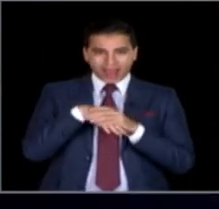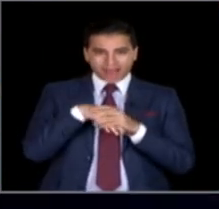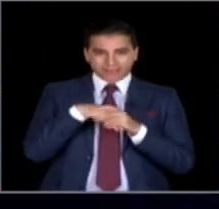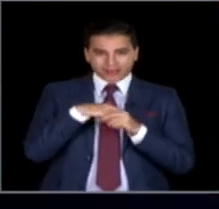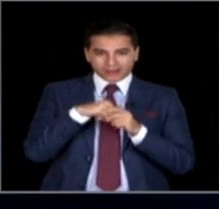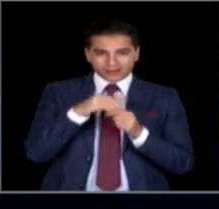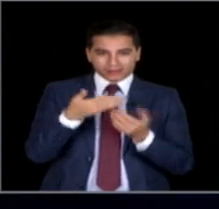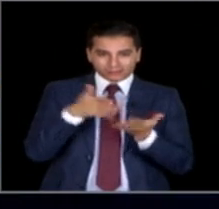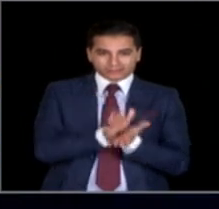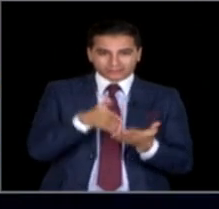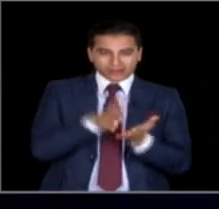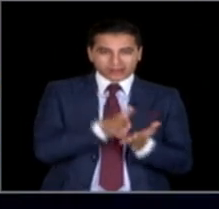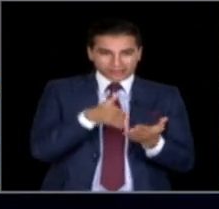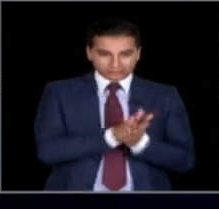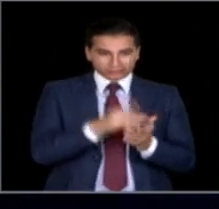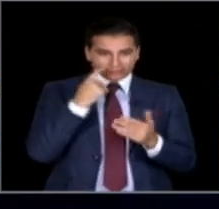حوالي